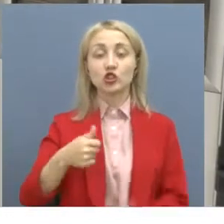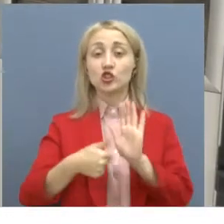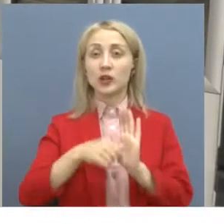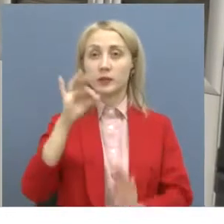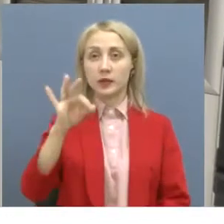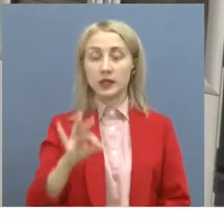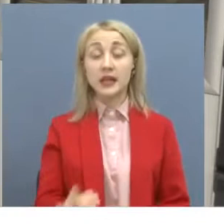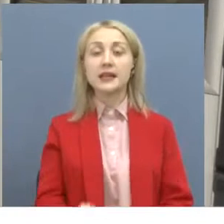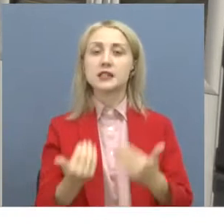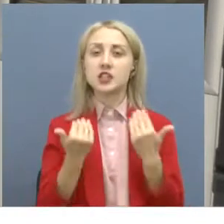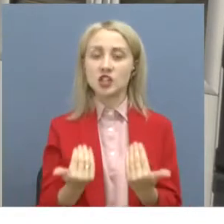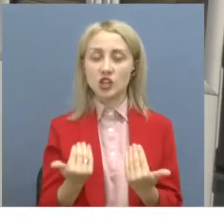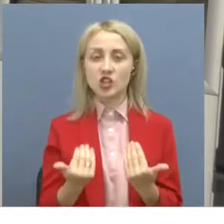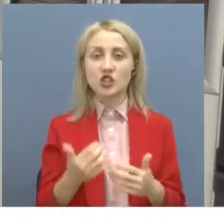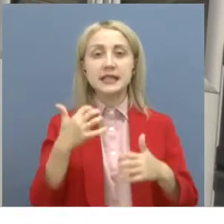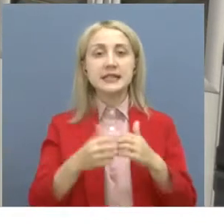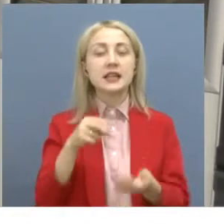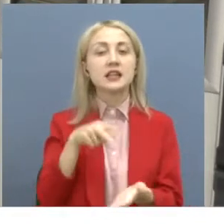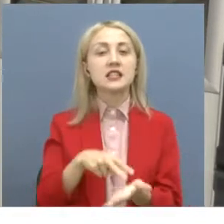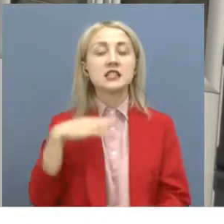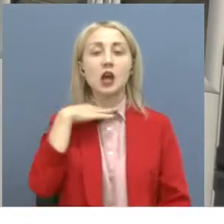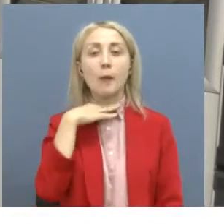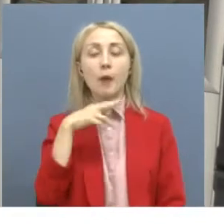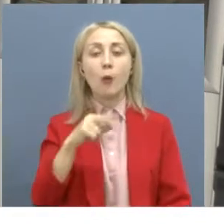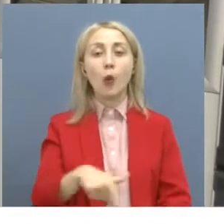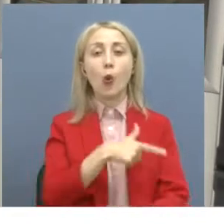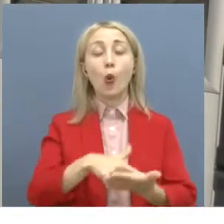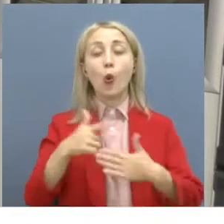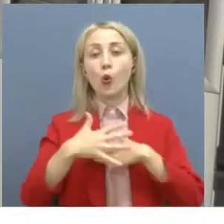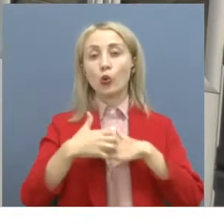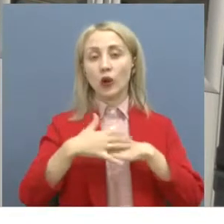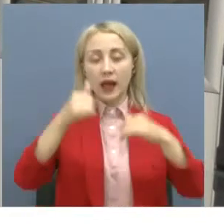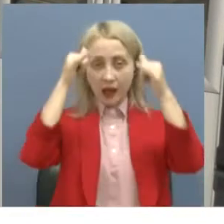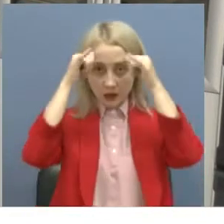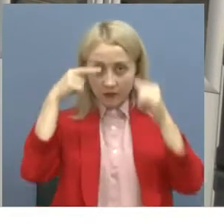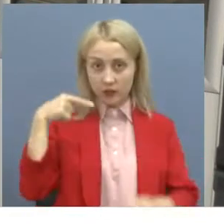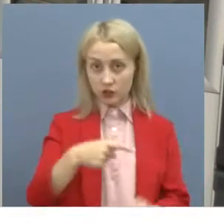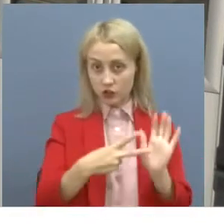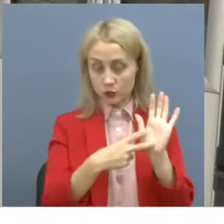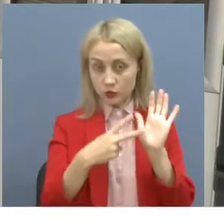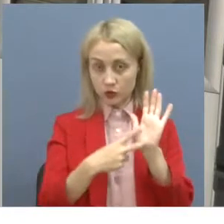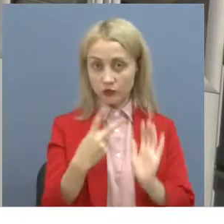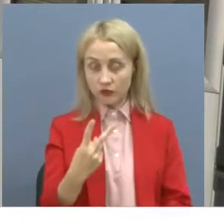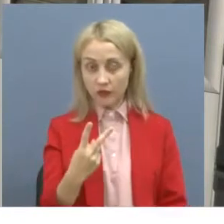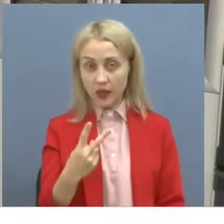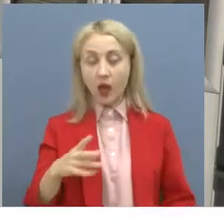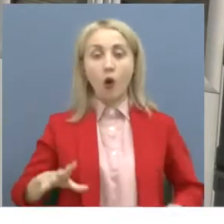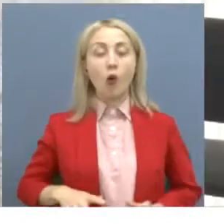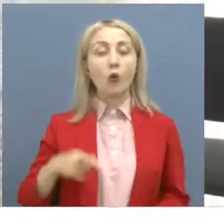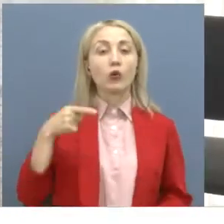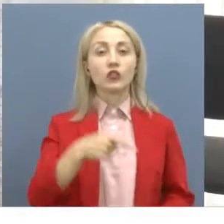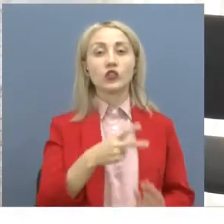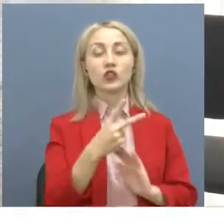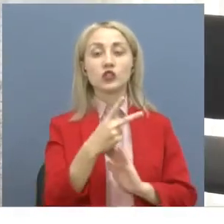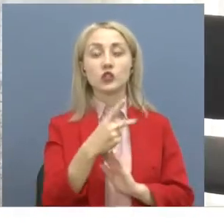Бүгінде Көкшетау қаласы бойынша сиыр еті 1772, жылқы еті 2122, қой еті 1737,